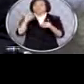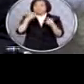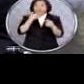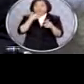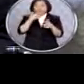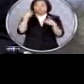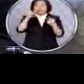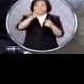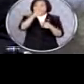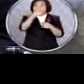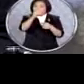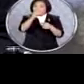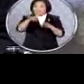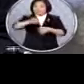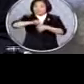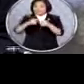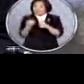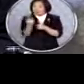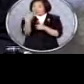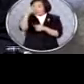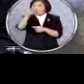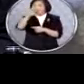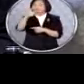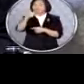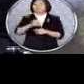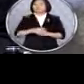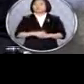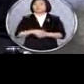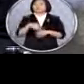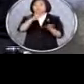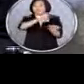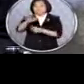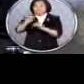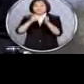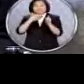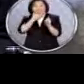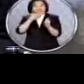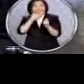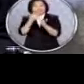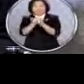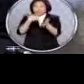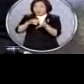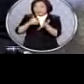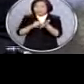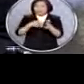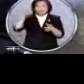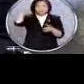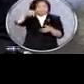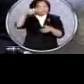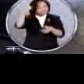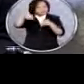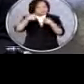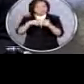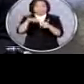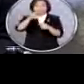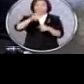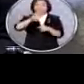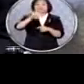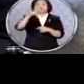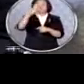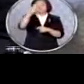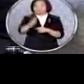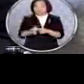加到86万，增加60万人。然后呢，我们社会福利的预算在下一年度呢编到4072亿，这